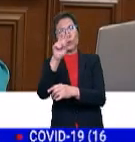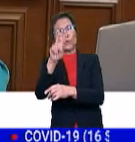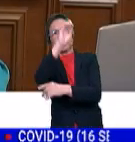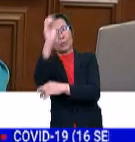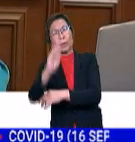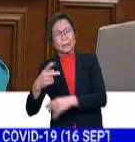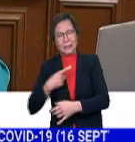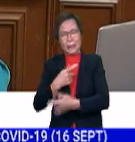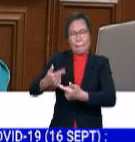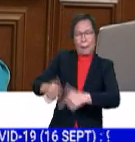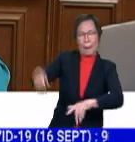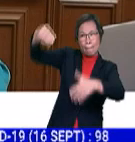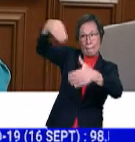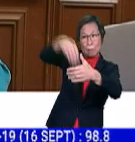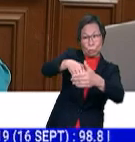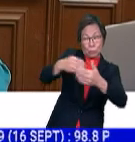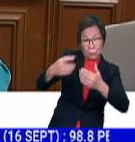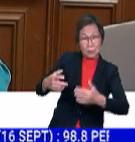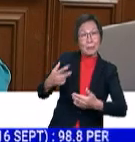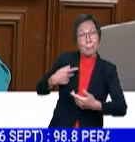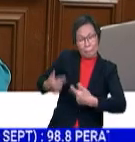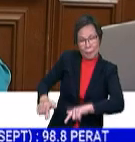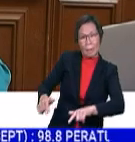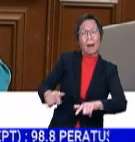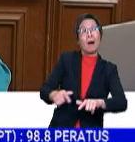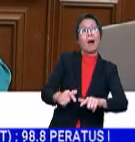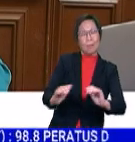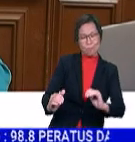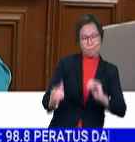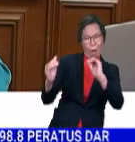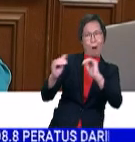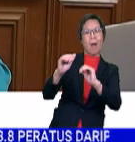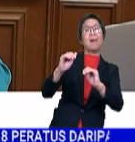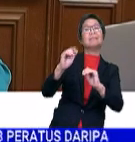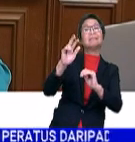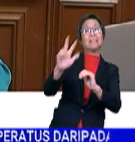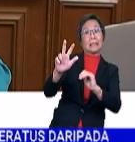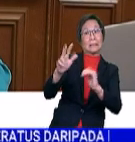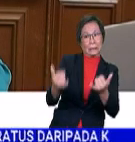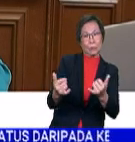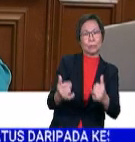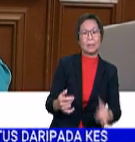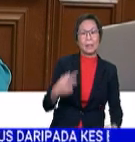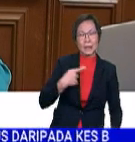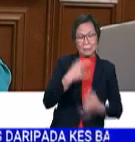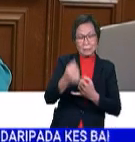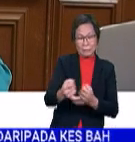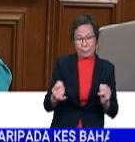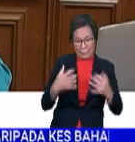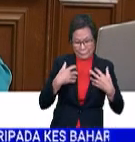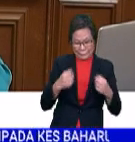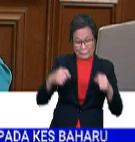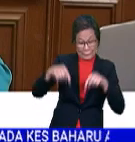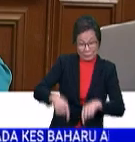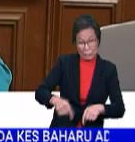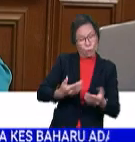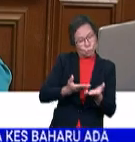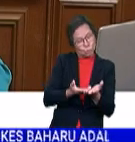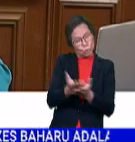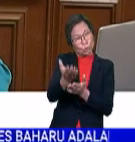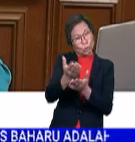kita dibenarkan masuk ke fasa 3, kami di Jabatan Kesihatan akan